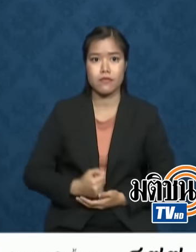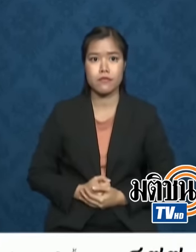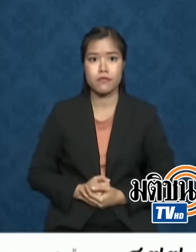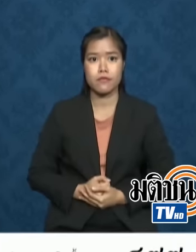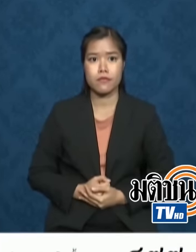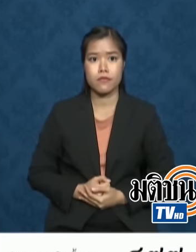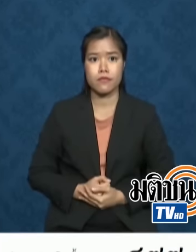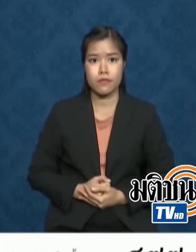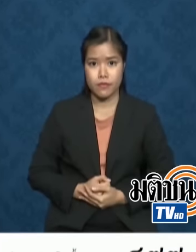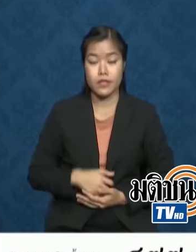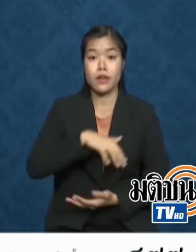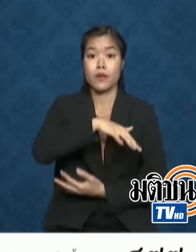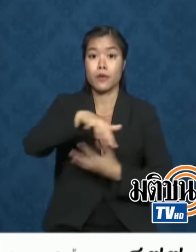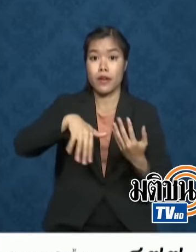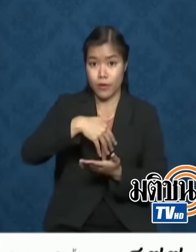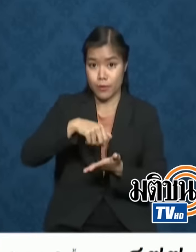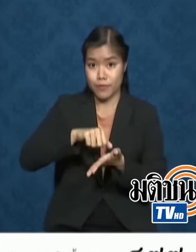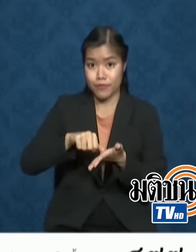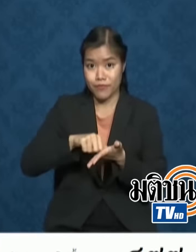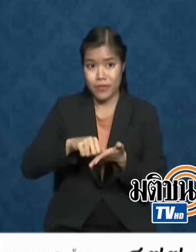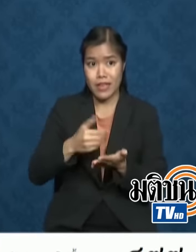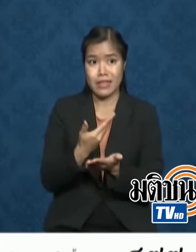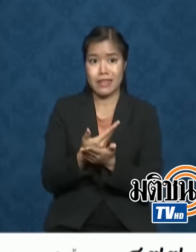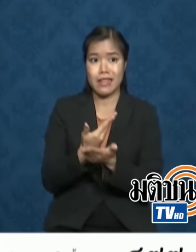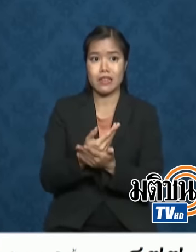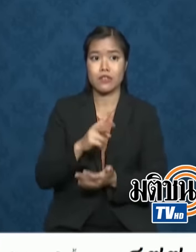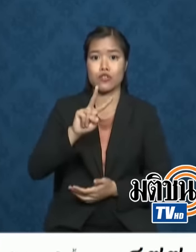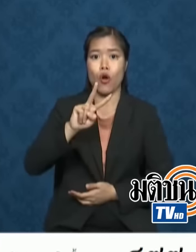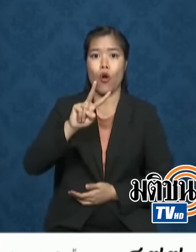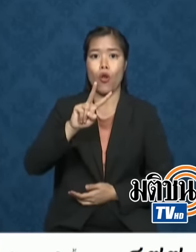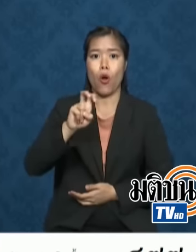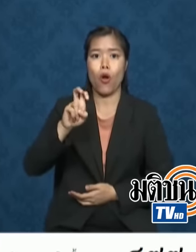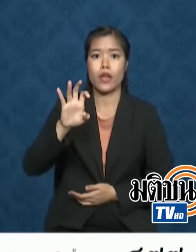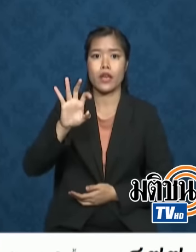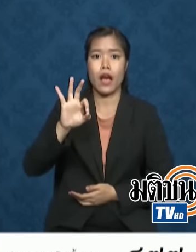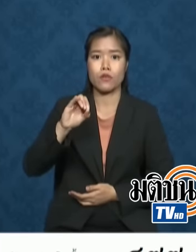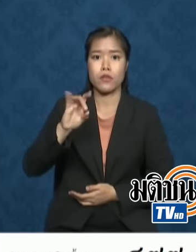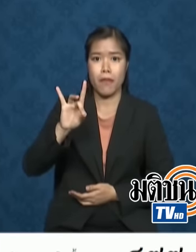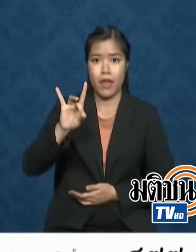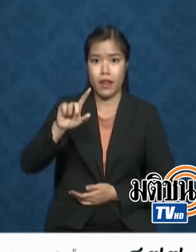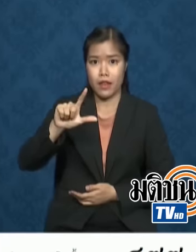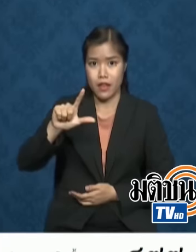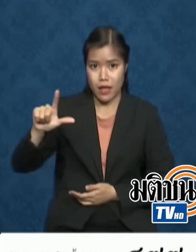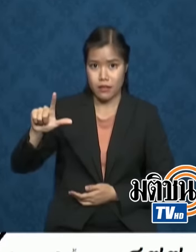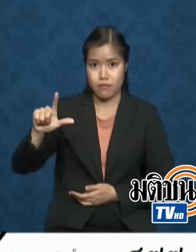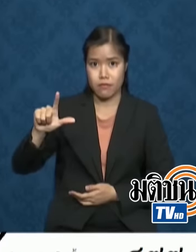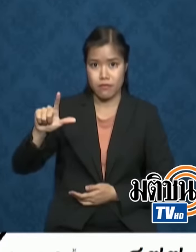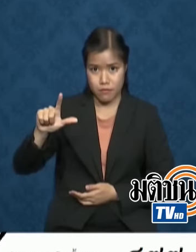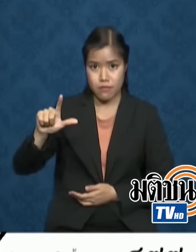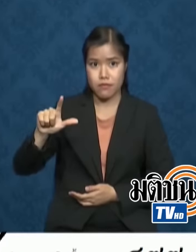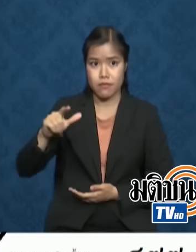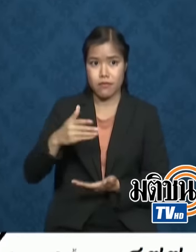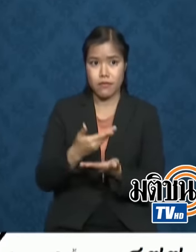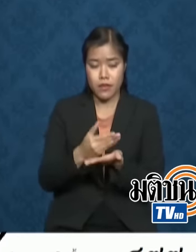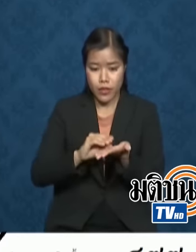ดล้อม298ล้านบาทฟังดูดีไหมครับไปดูรายละเอียดกันก้อนแรกเลย